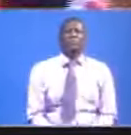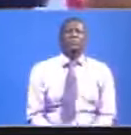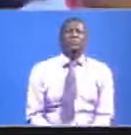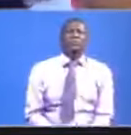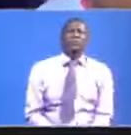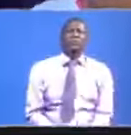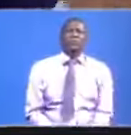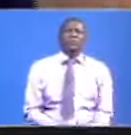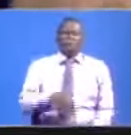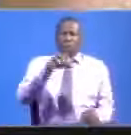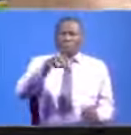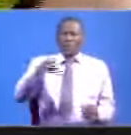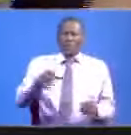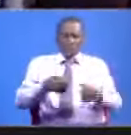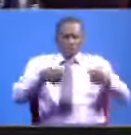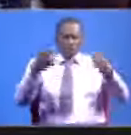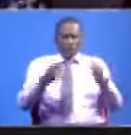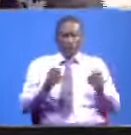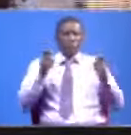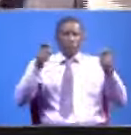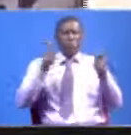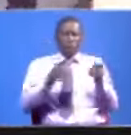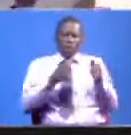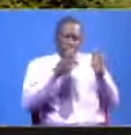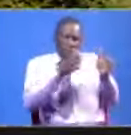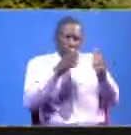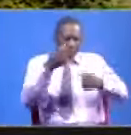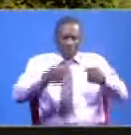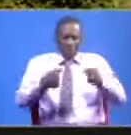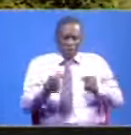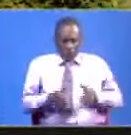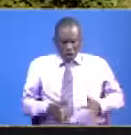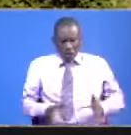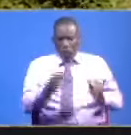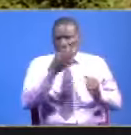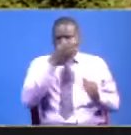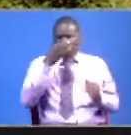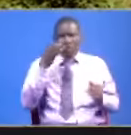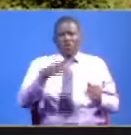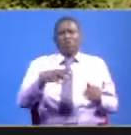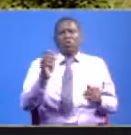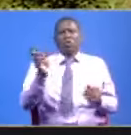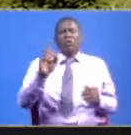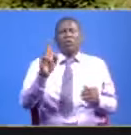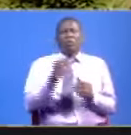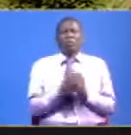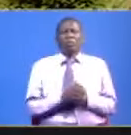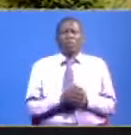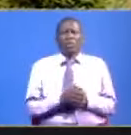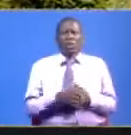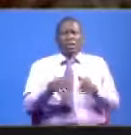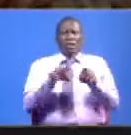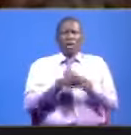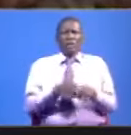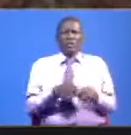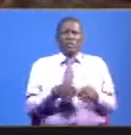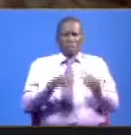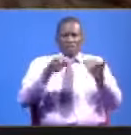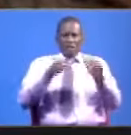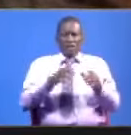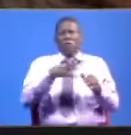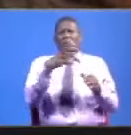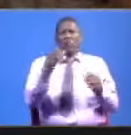Wahudumu wa matatu waliandamana na kupanga magari yao kwenye barabara kuu ya Nyeri kuelekea Nairobi, huku wakipiga kambi